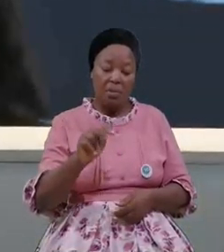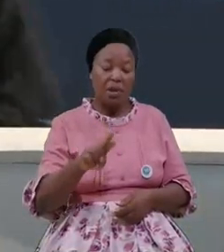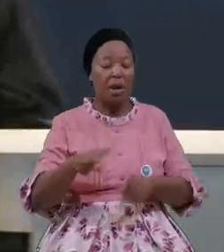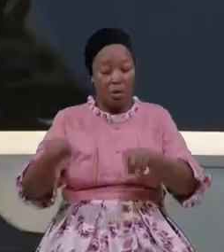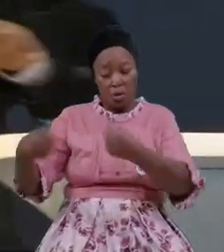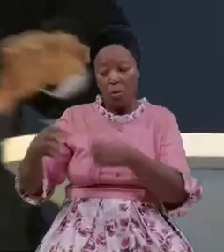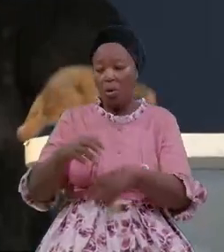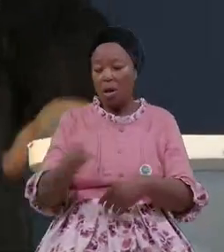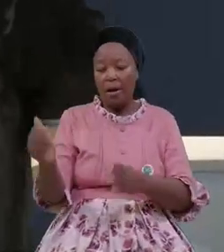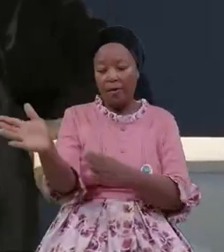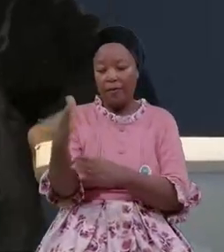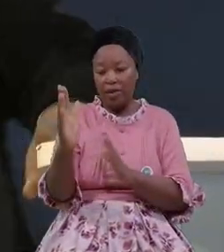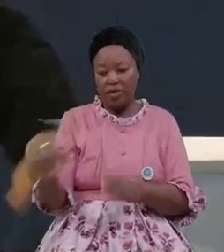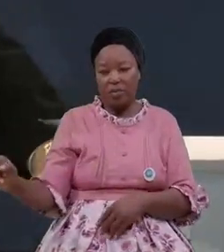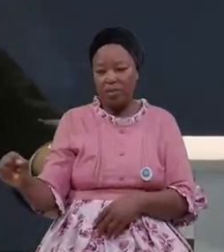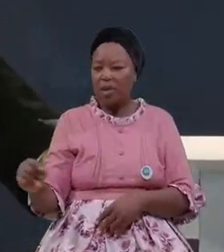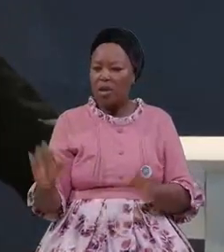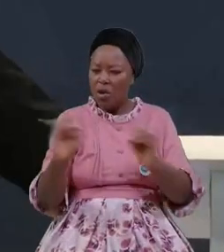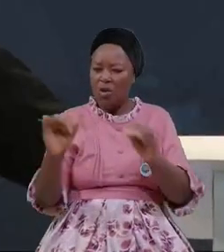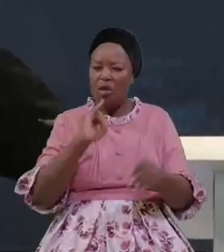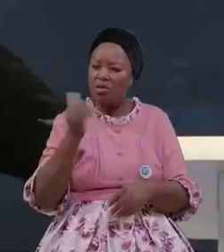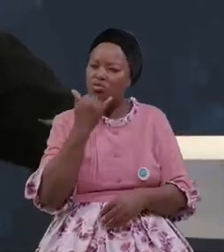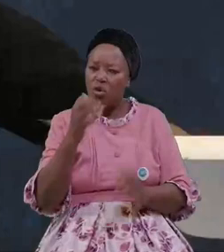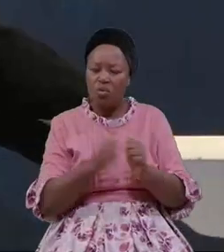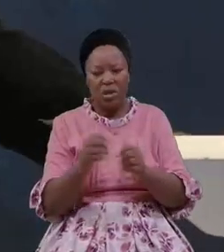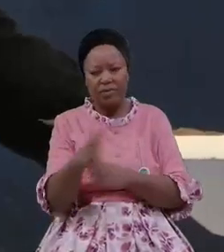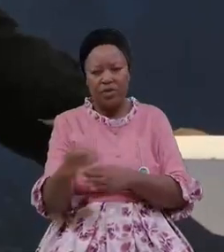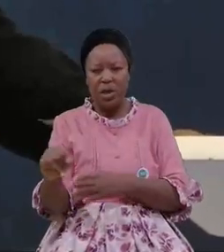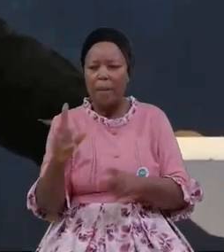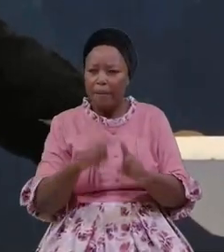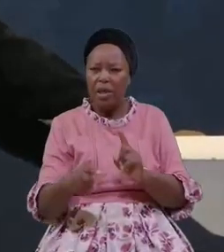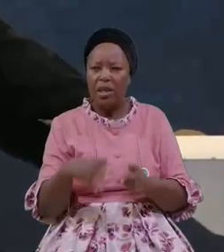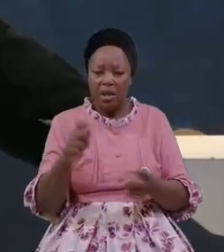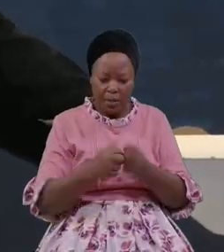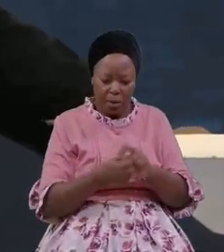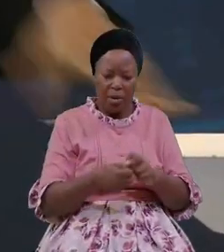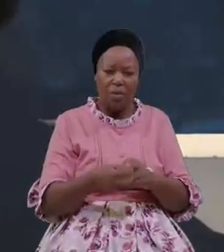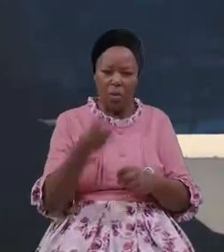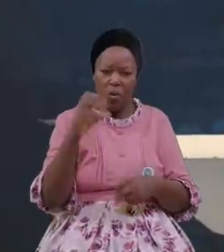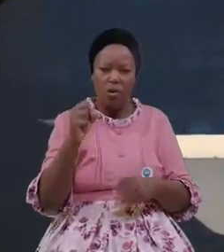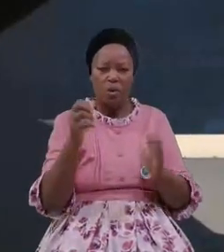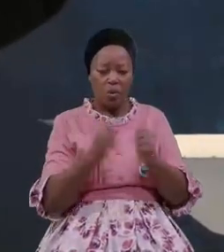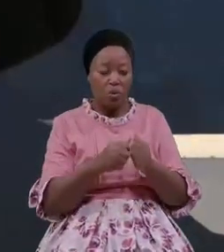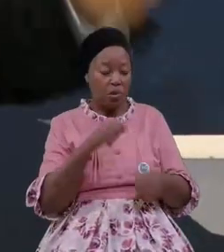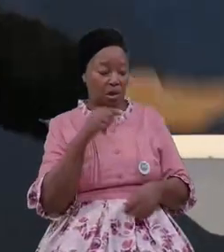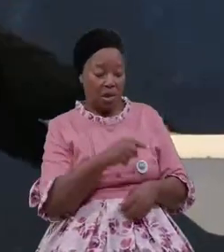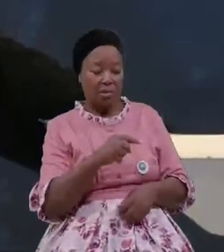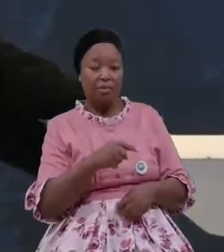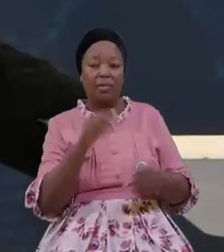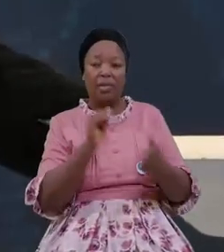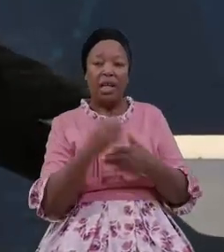pêcher rien de rien de mauvais est la pêche mais le problème avec le c'est que il a